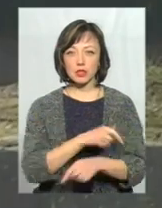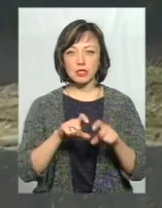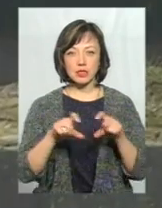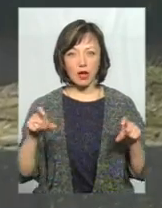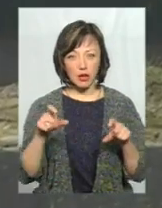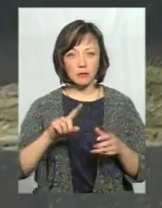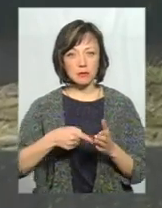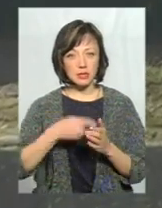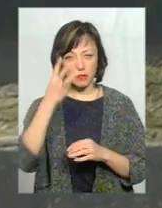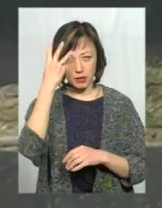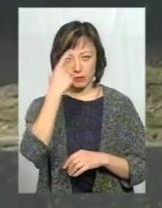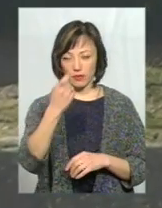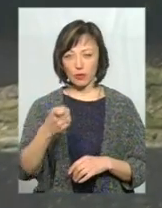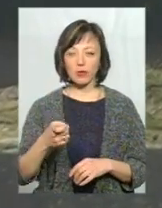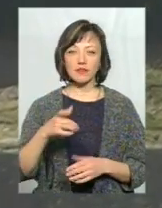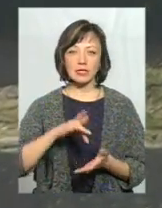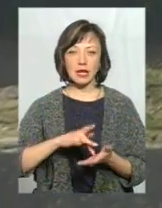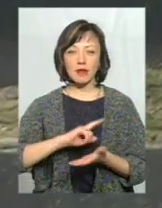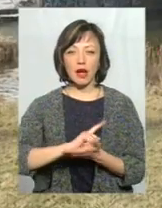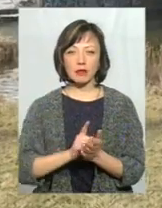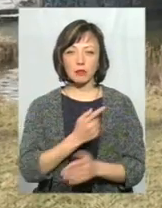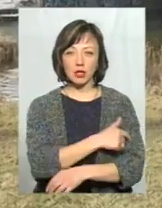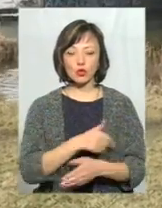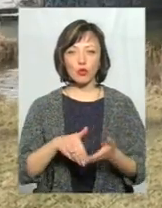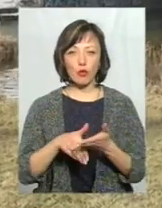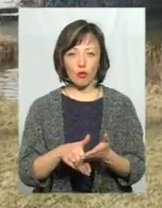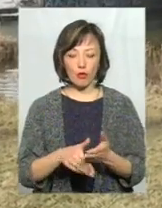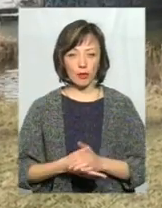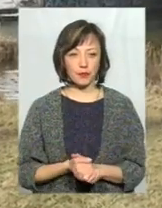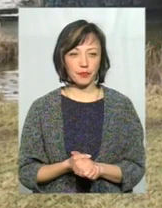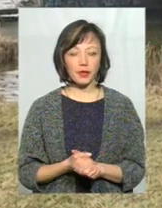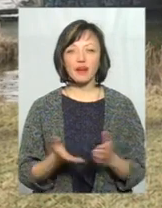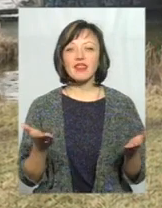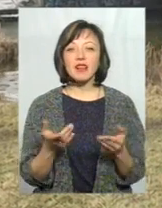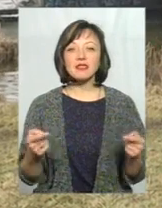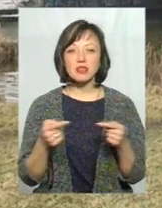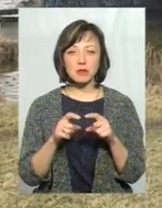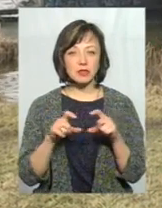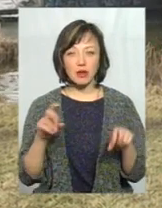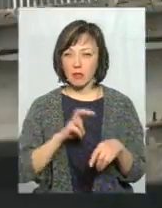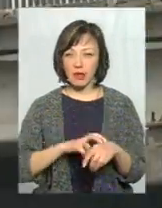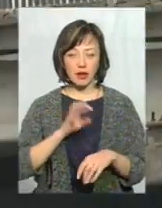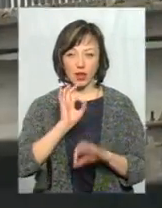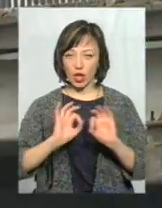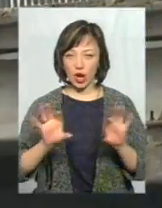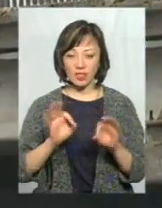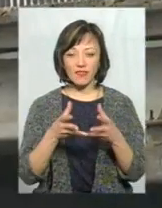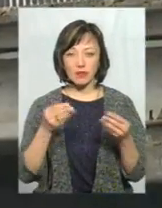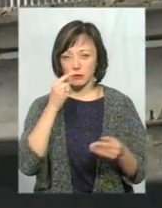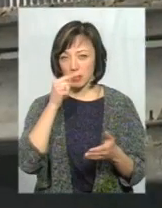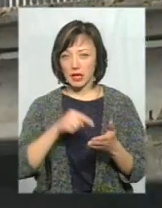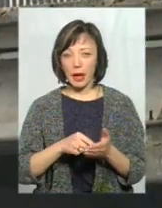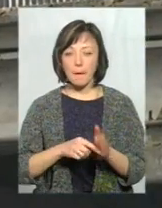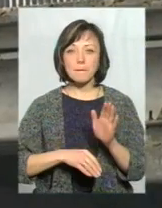закладів Хмельницького, повідомили в обласному центрі екстреної медичної допомоги та медицини катастроф, у який саме медики не кажуть. На весну припадає пік